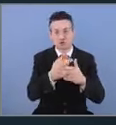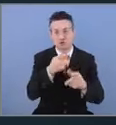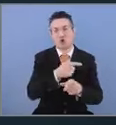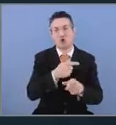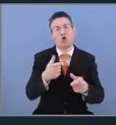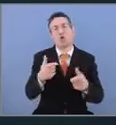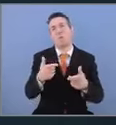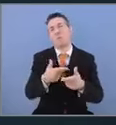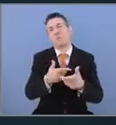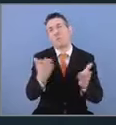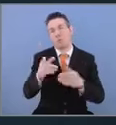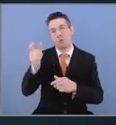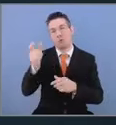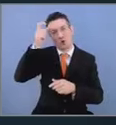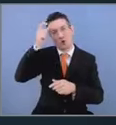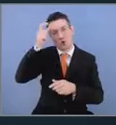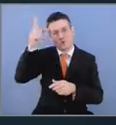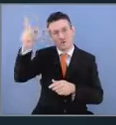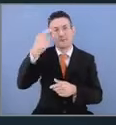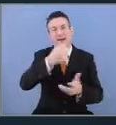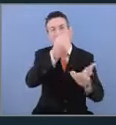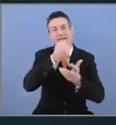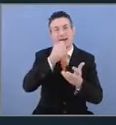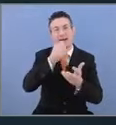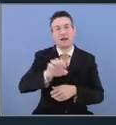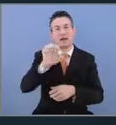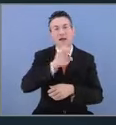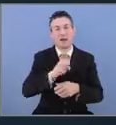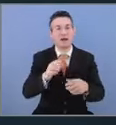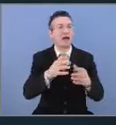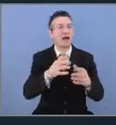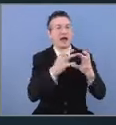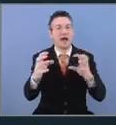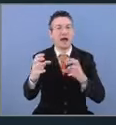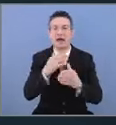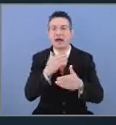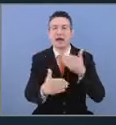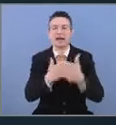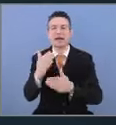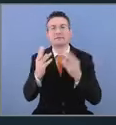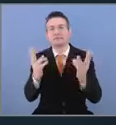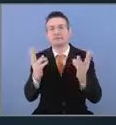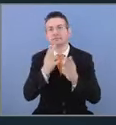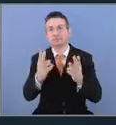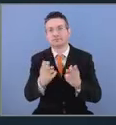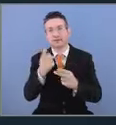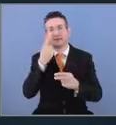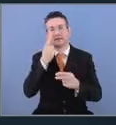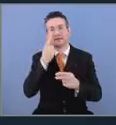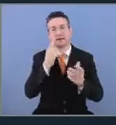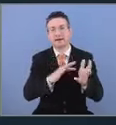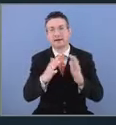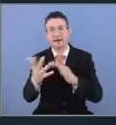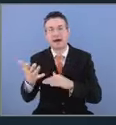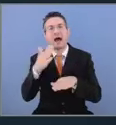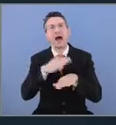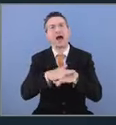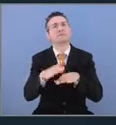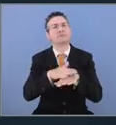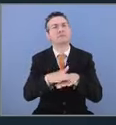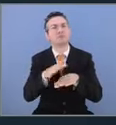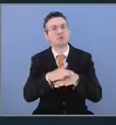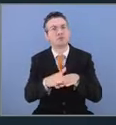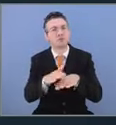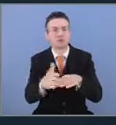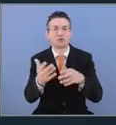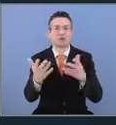aziende e i settori che non riescono a stare al passo con il mercato e con le trasformazioni delle abitudini di consumo che avvengono sempre e comunque e in